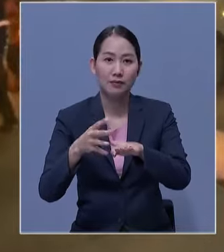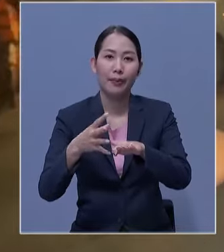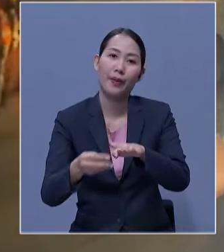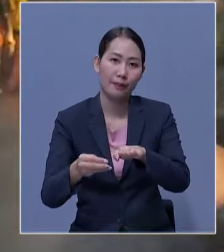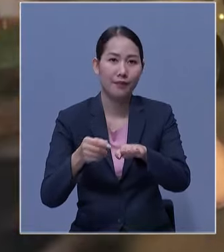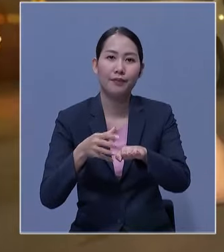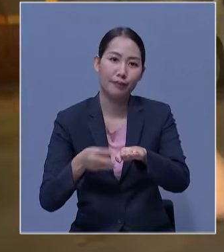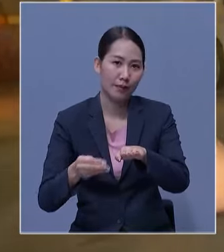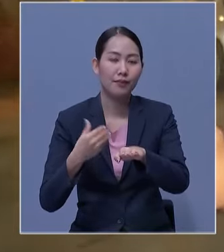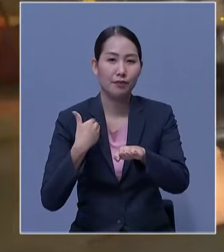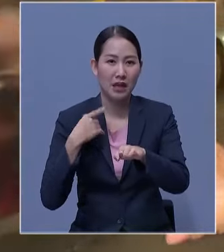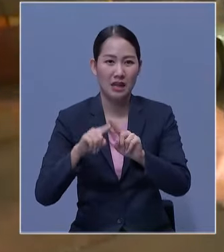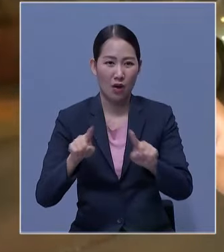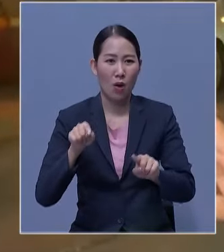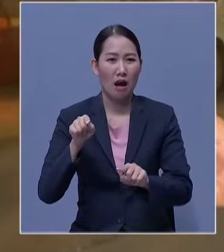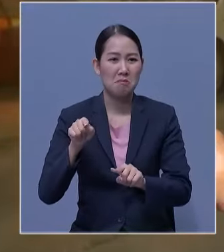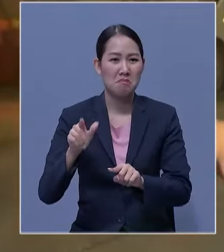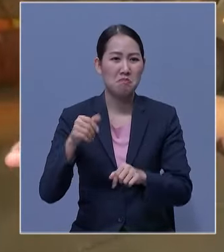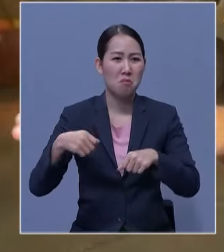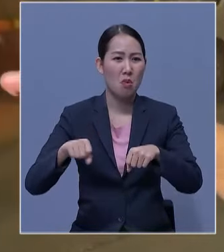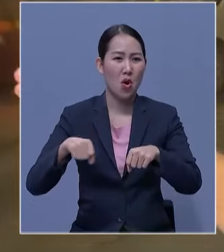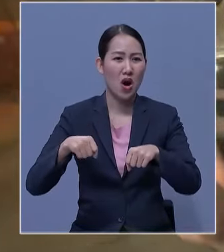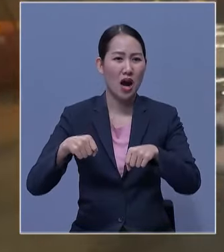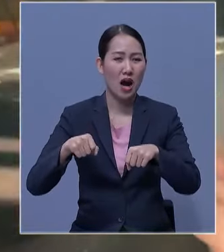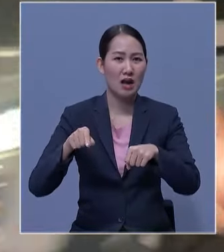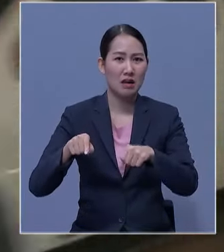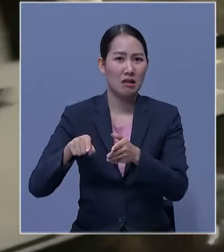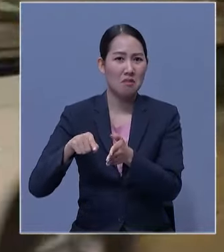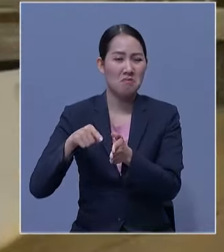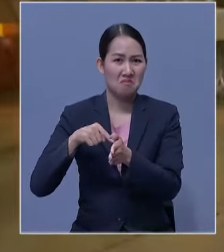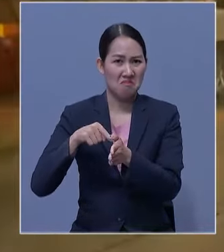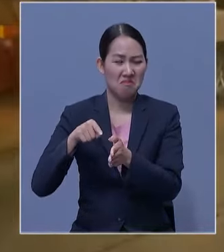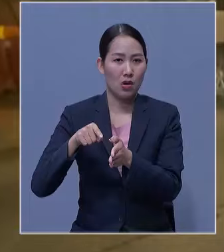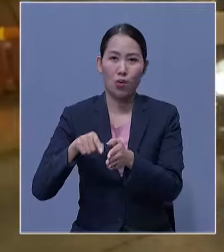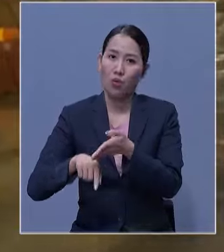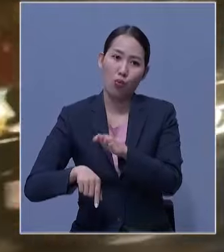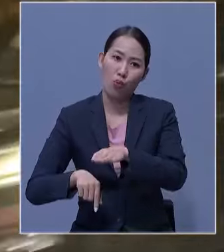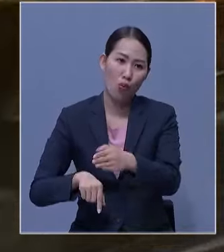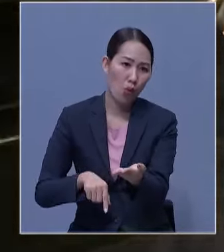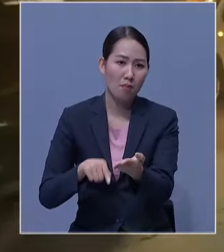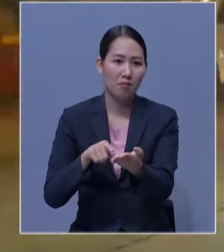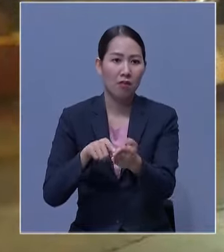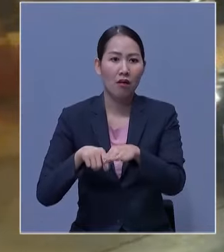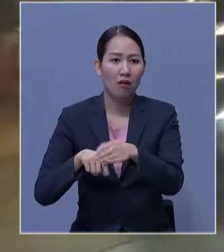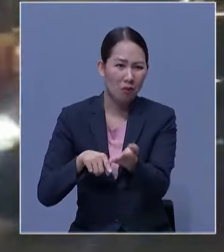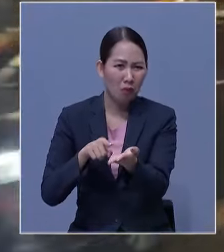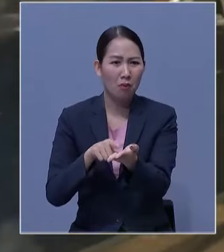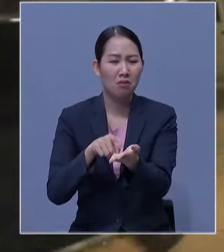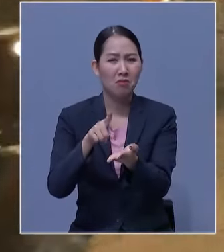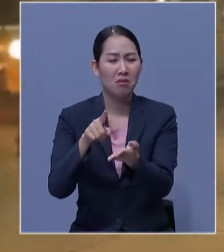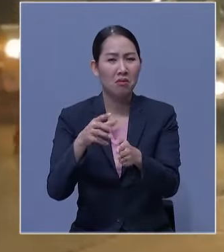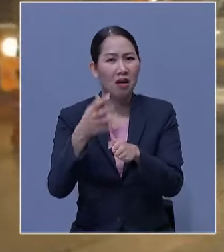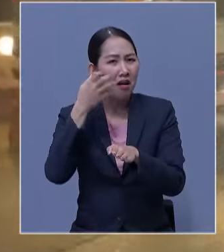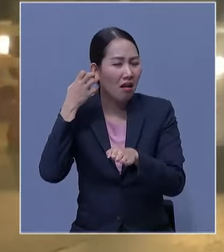เป็ M yieldตันี้ก็คือบางคนก็ศเอมแล้วก็เสียหลักเราก็ลดพังเลยแลเคนมาเวมอร